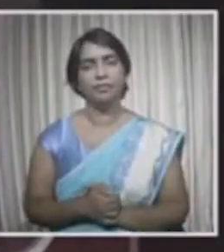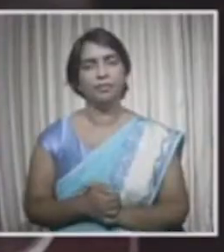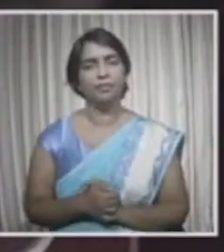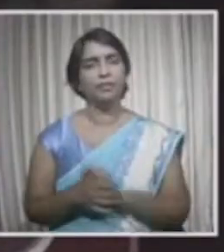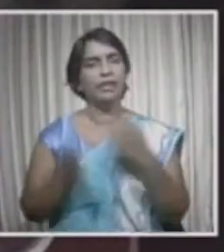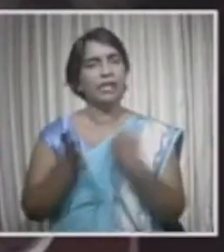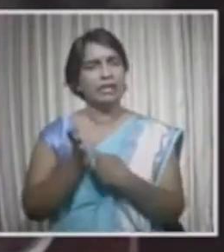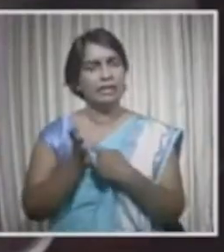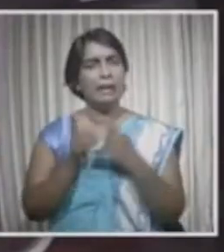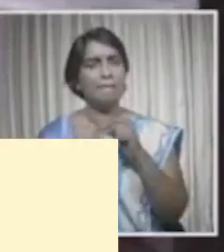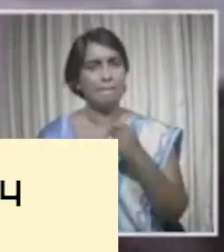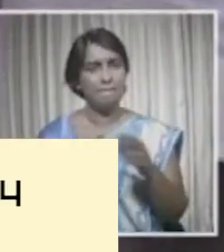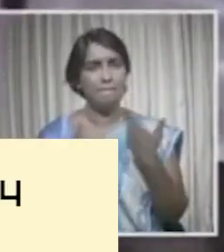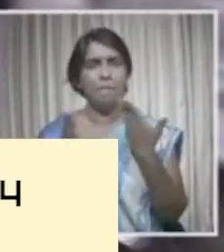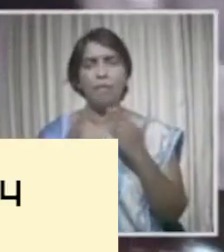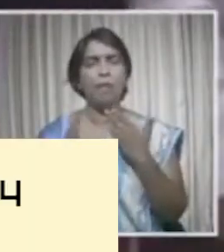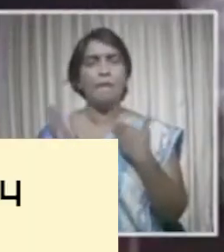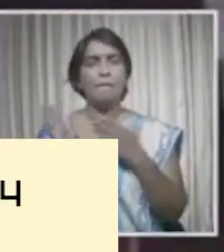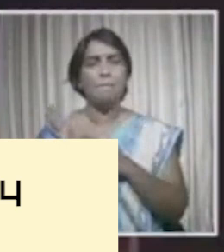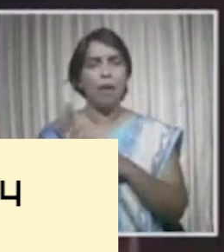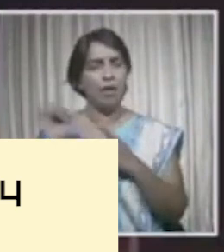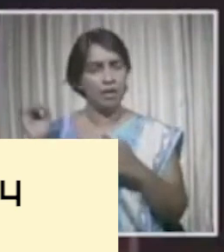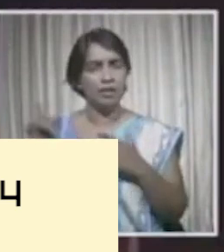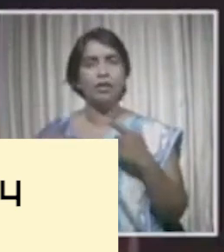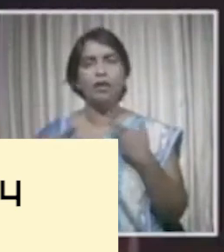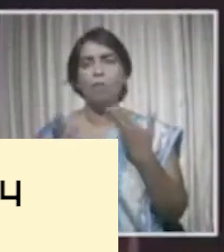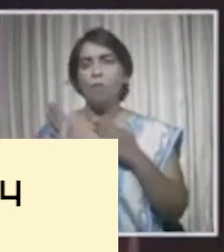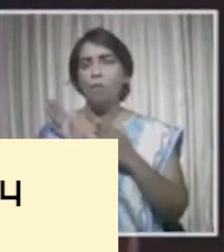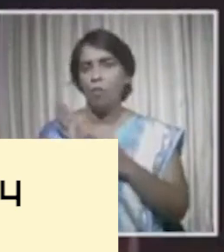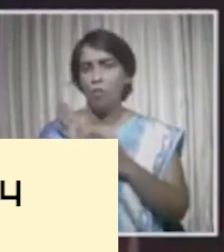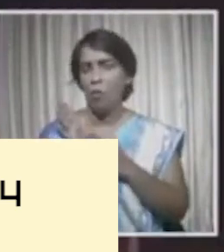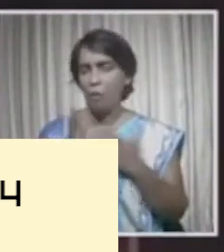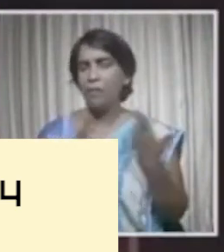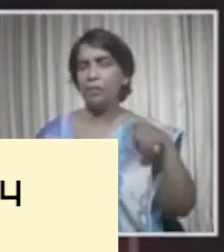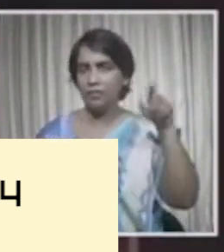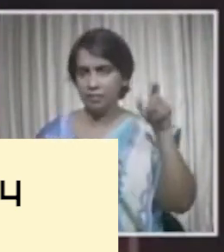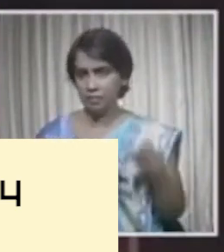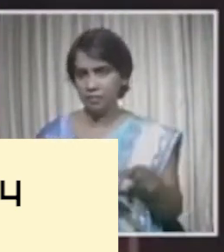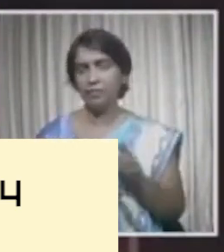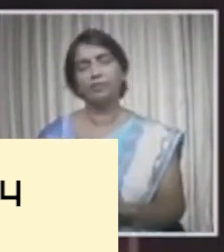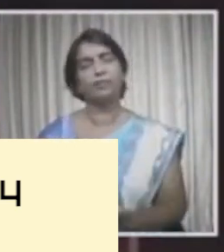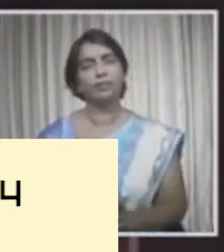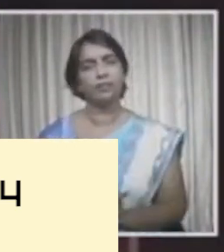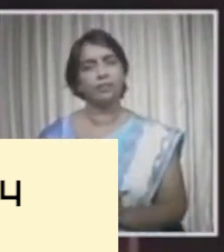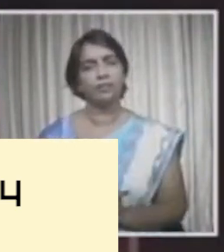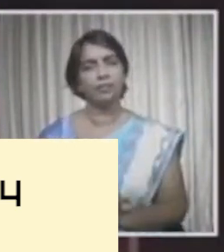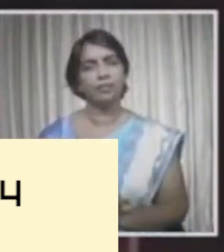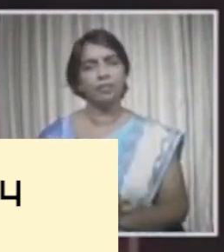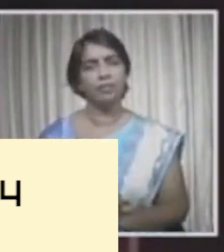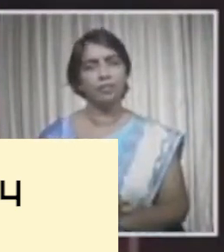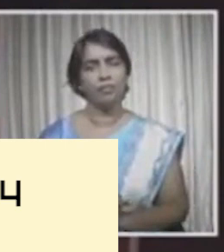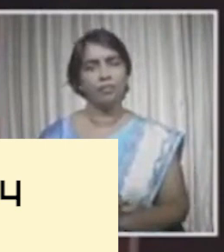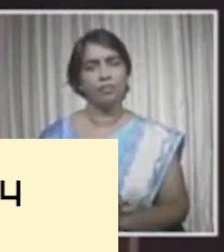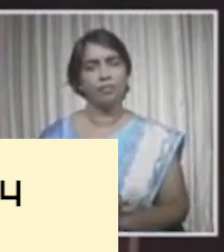இந்தியாவிடம் கடன் வாங்கி 14,000 கிராமங்களில் மொட்டுக்கடை அமைத்து மொட்டு உறுப்பினர்களுக்கு கூப்பன்களை கொடுத்து அரசாங்கம் செய்யப்போகும் வேலை என்ன